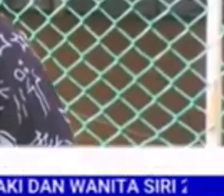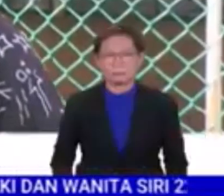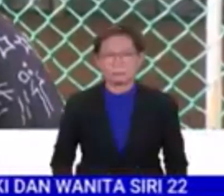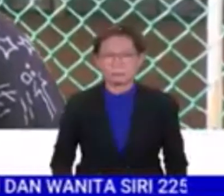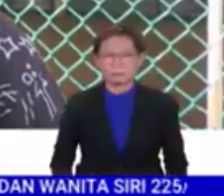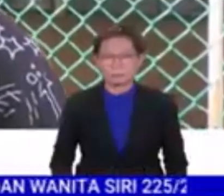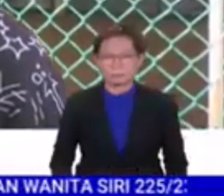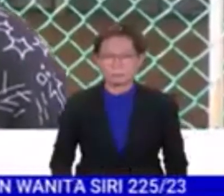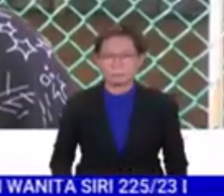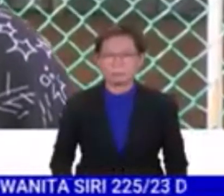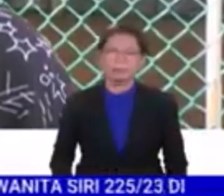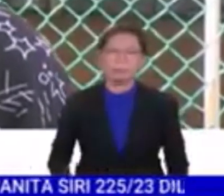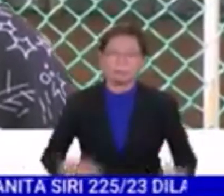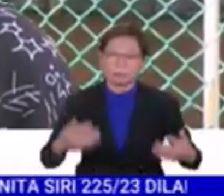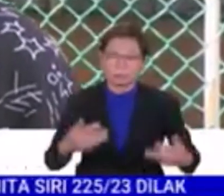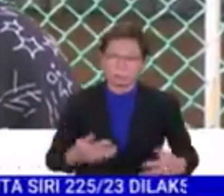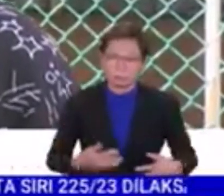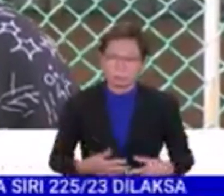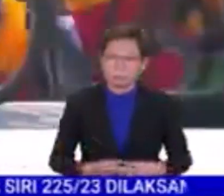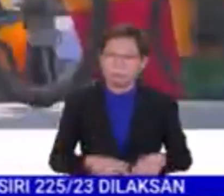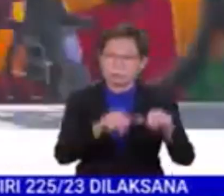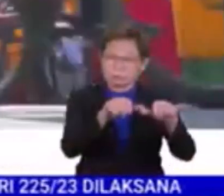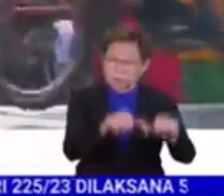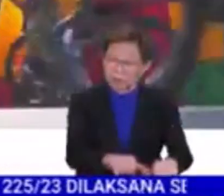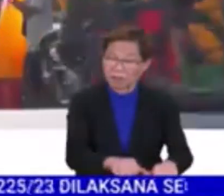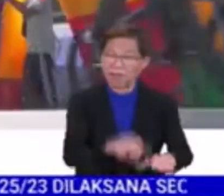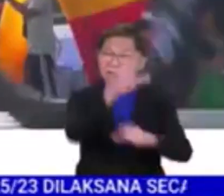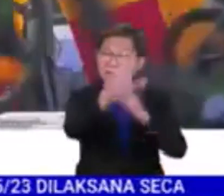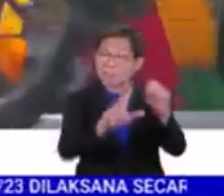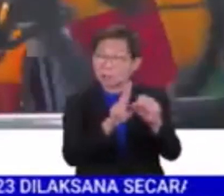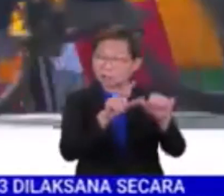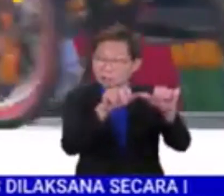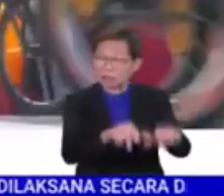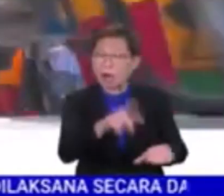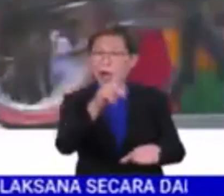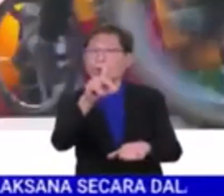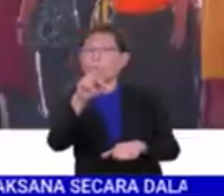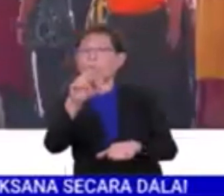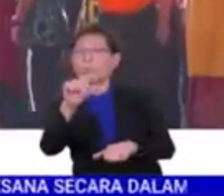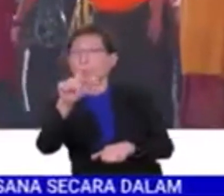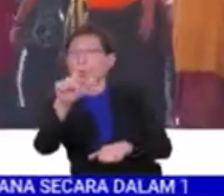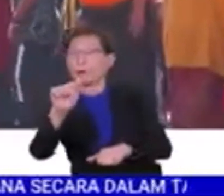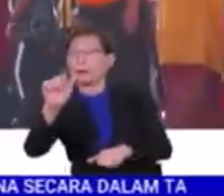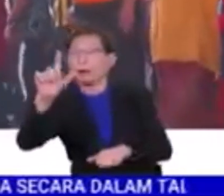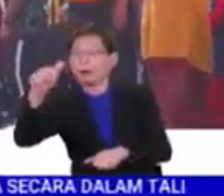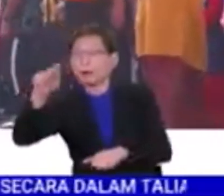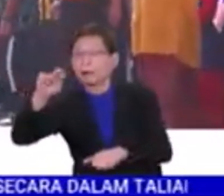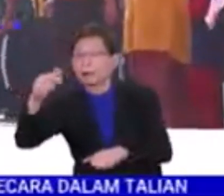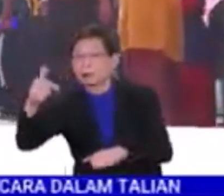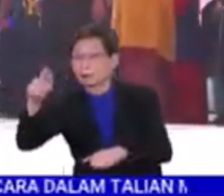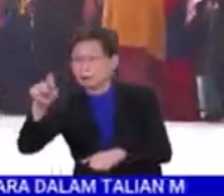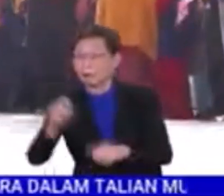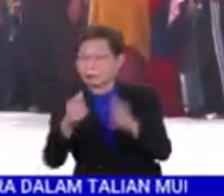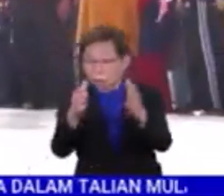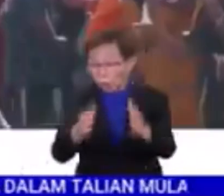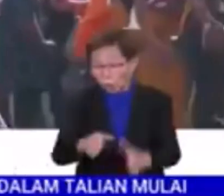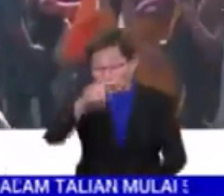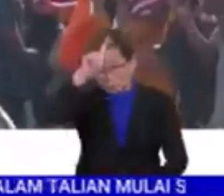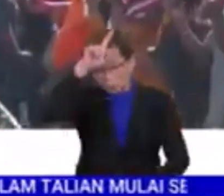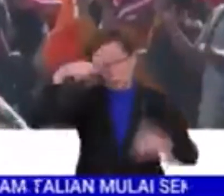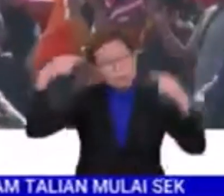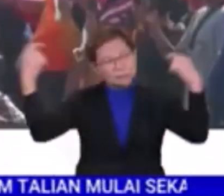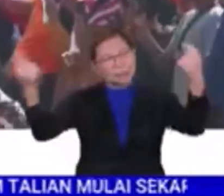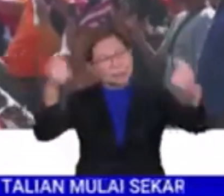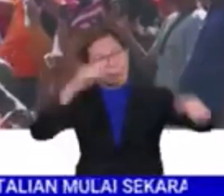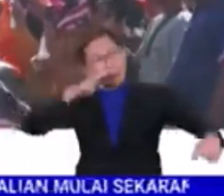Eval Schatz sudah 3 tahun menetap di Kampung Jenjarum, Kuala Langat, Selangor. Menurut warga Jerman ini, sambutan Hari Kebangsaan negara ini sangat